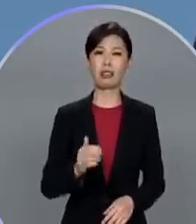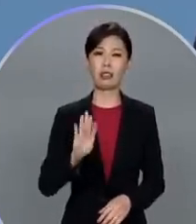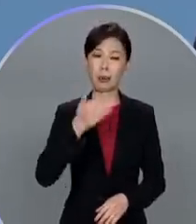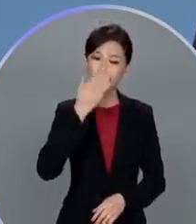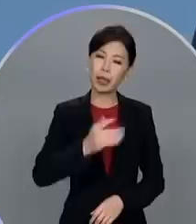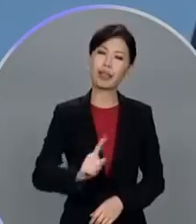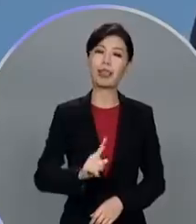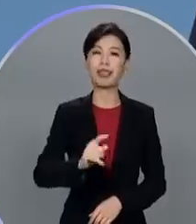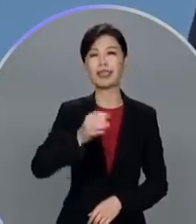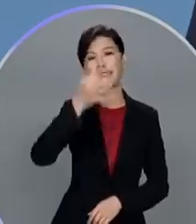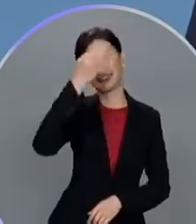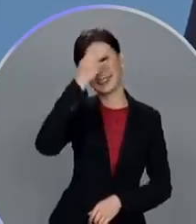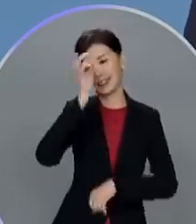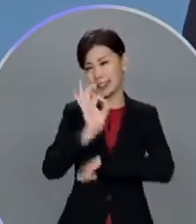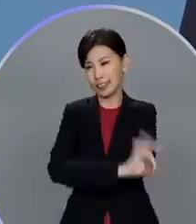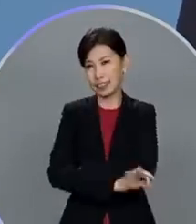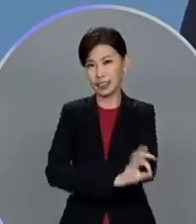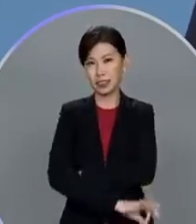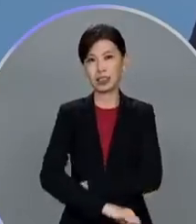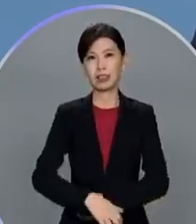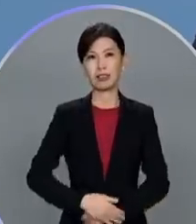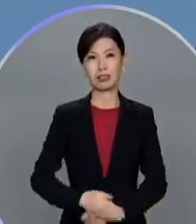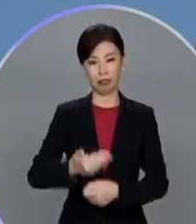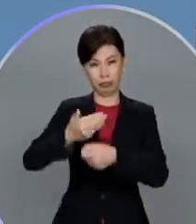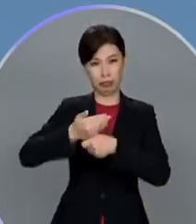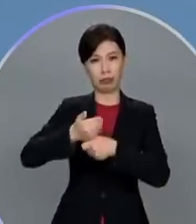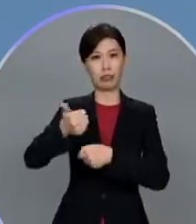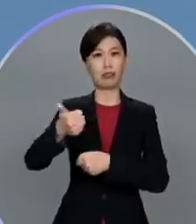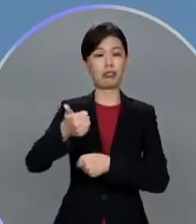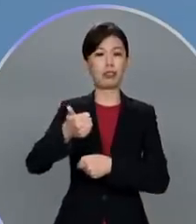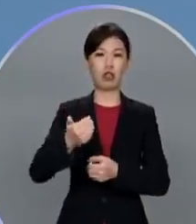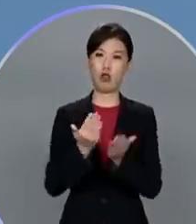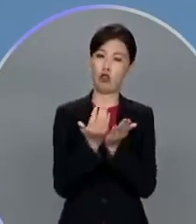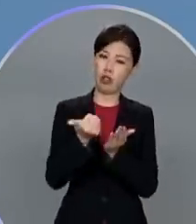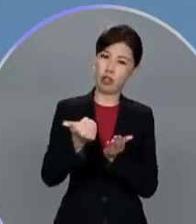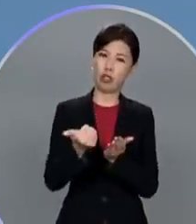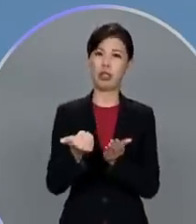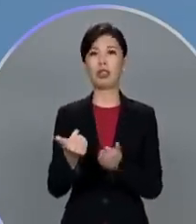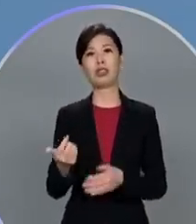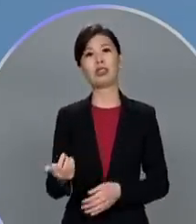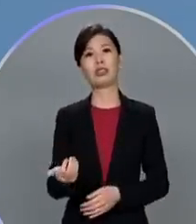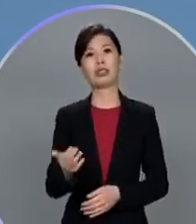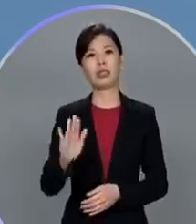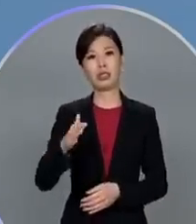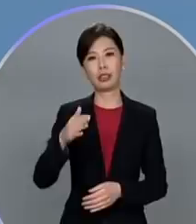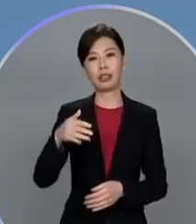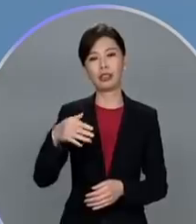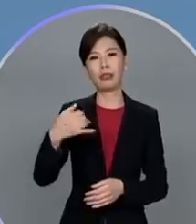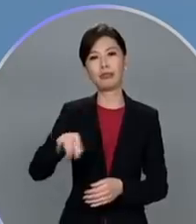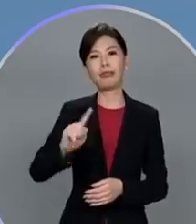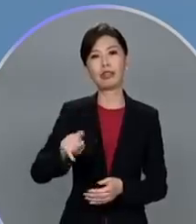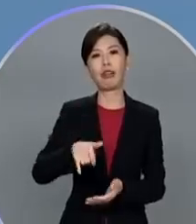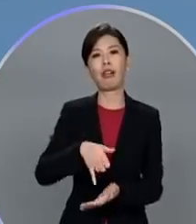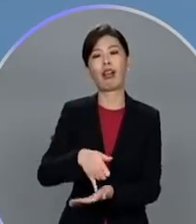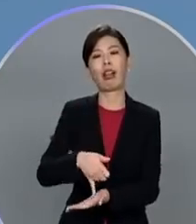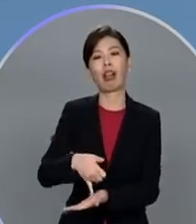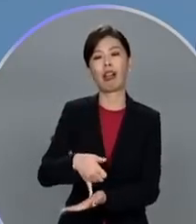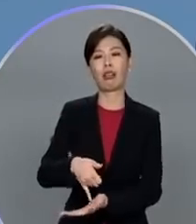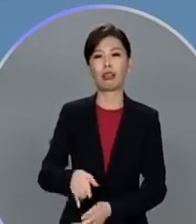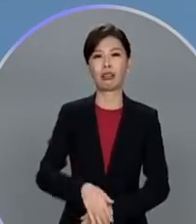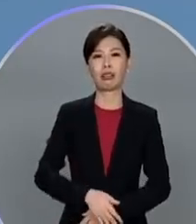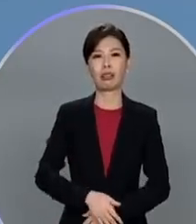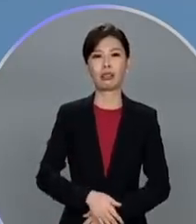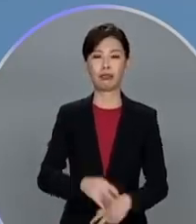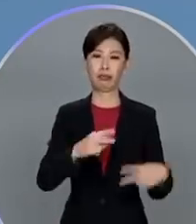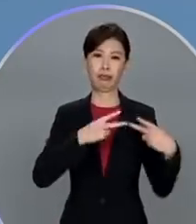个字，贪。马英九总统什么都好，学问也好，做人也好，败在一个字，软弱的软。蔡